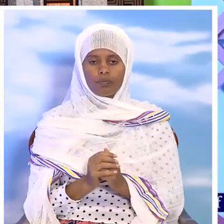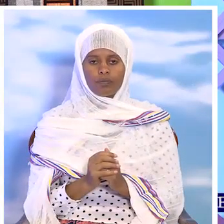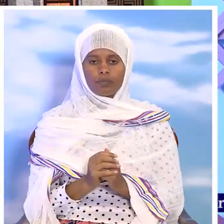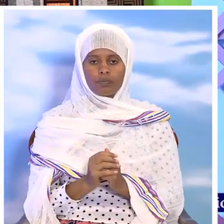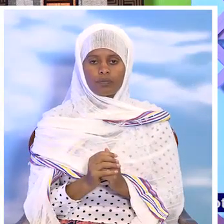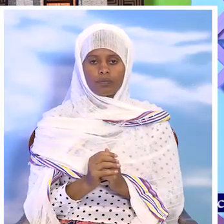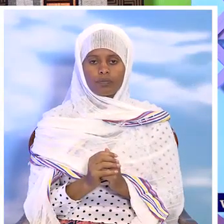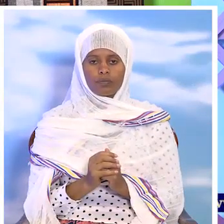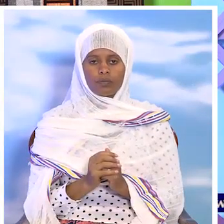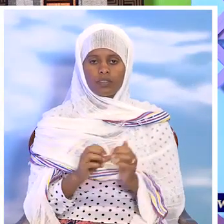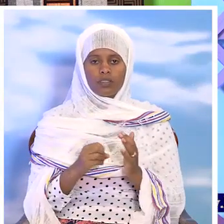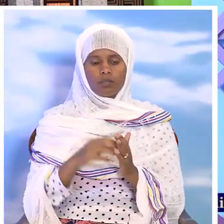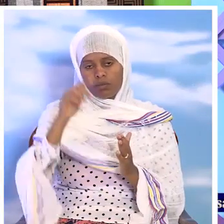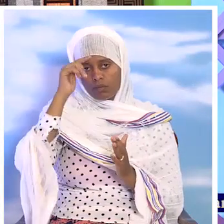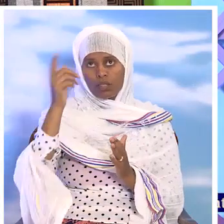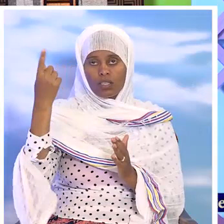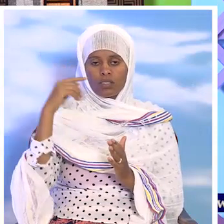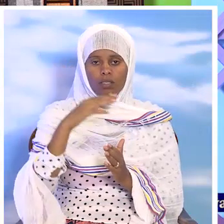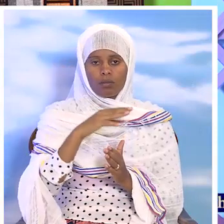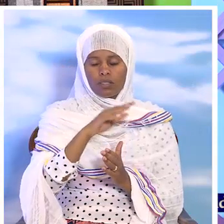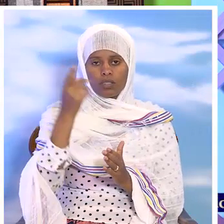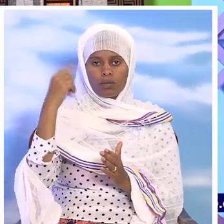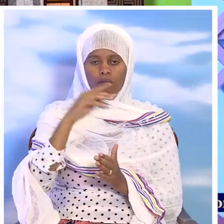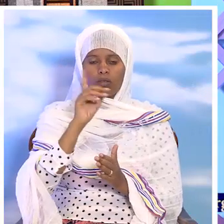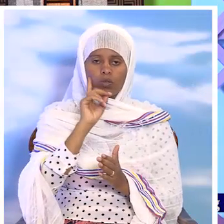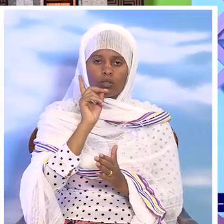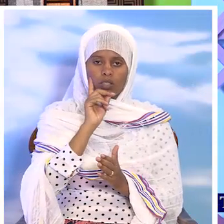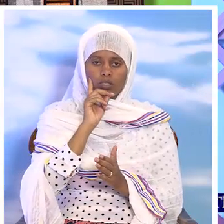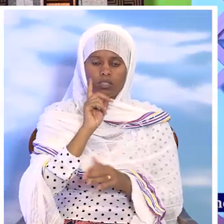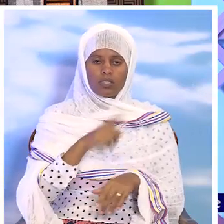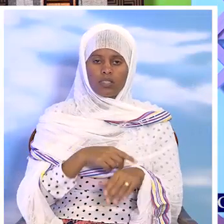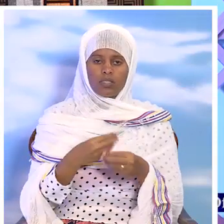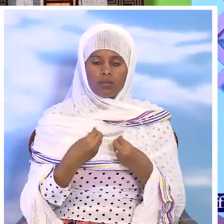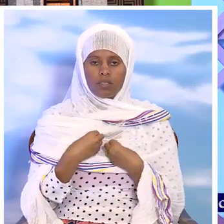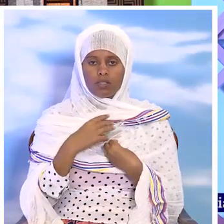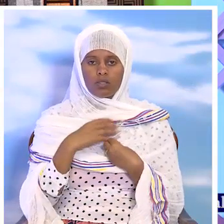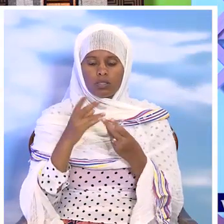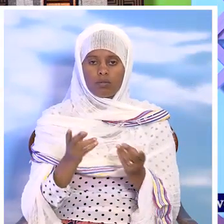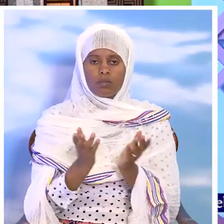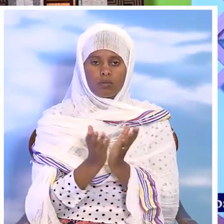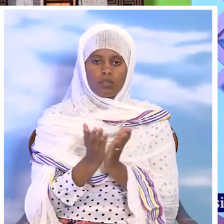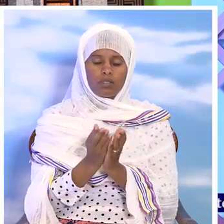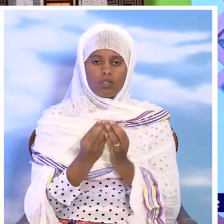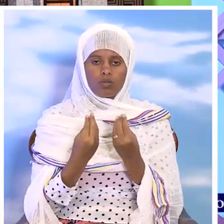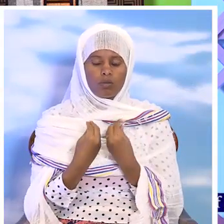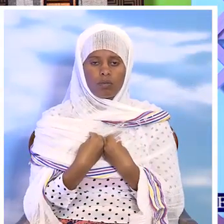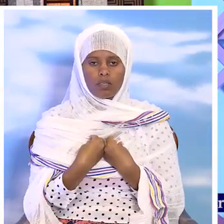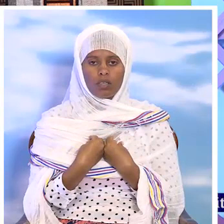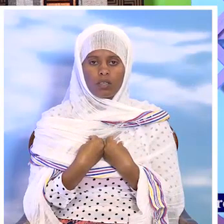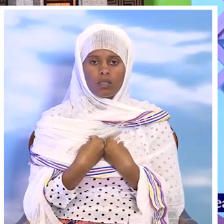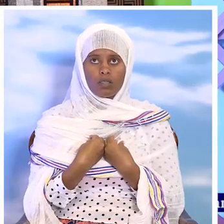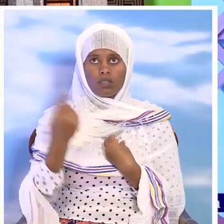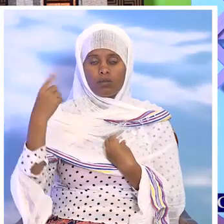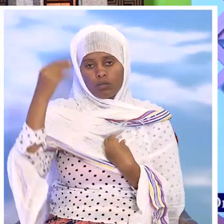ስለዚ ምእመናን ንእግዚኣብሄር እግዚኣብሄር ኣምላኽ ኩሉ ግዜ ግዜ ዝስበና ዘሎ ከምዚ ኣብ ትምህርትና ዝተምሃርናዮ ጎይታ ሰብኮ ነበረ